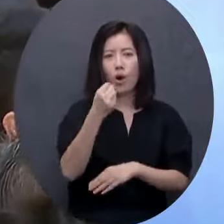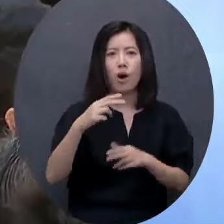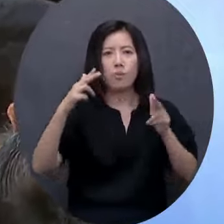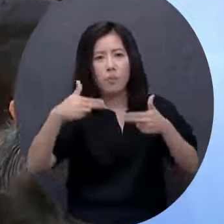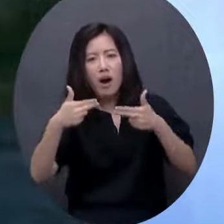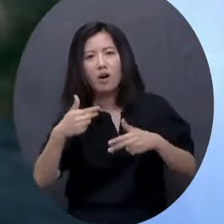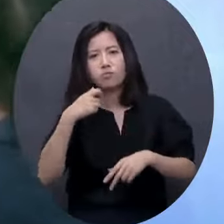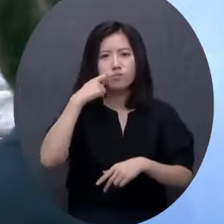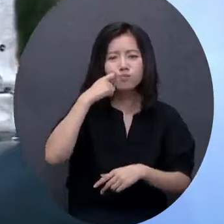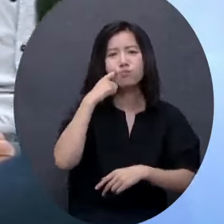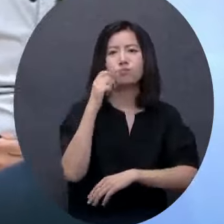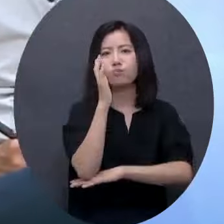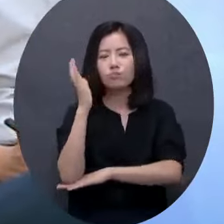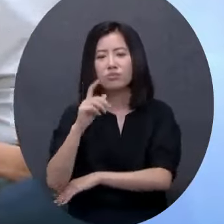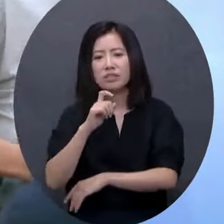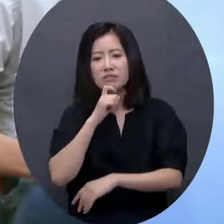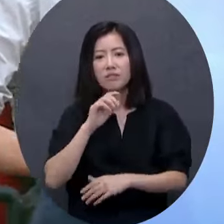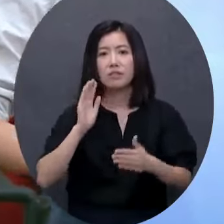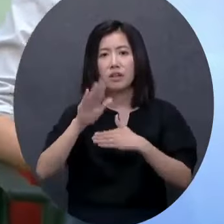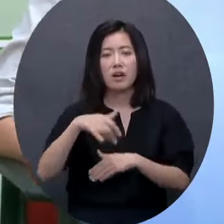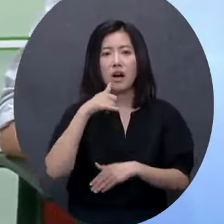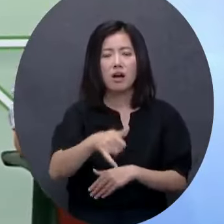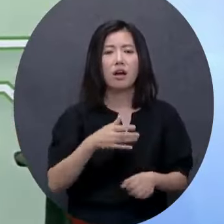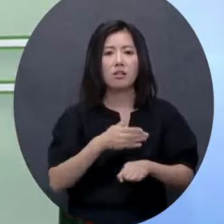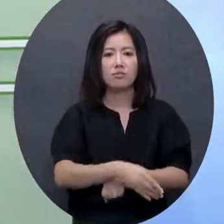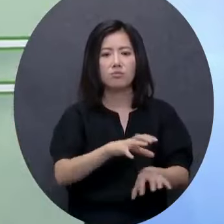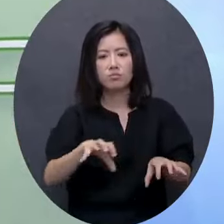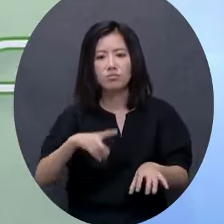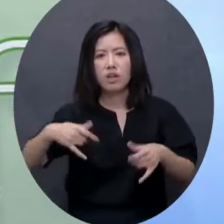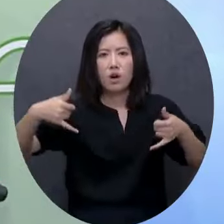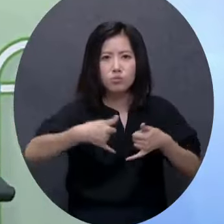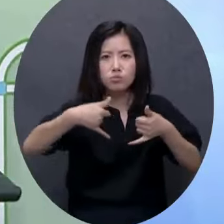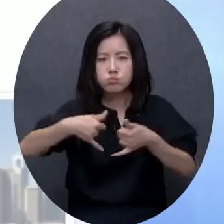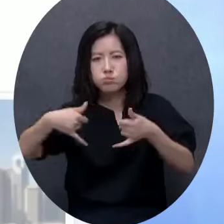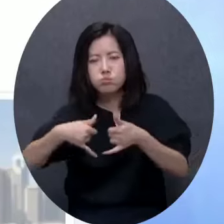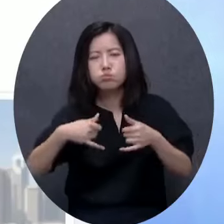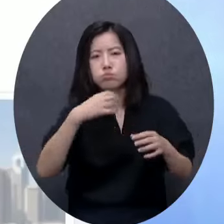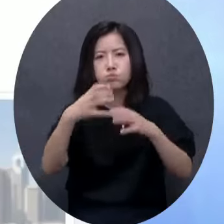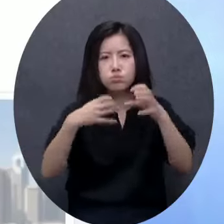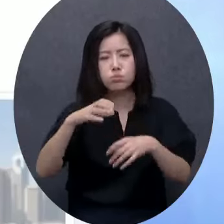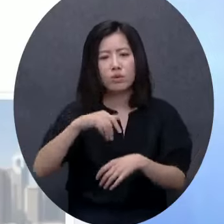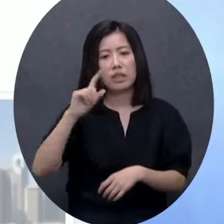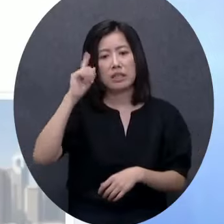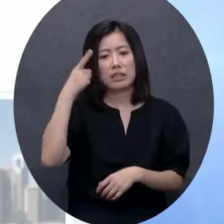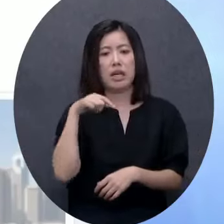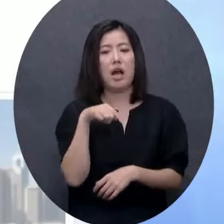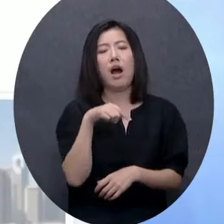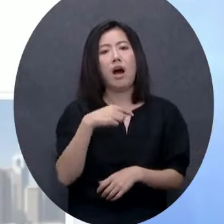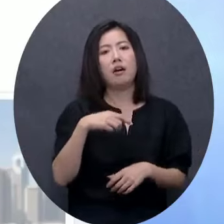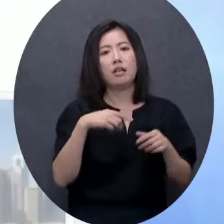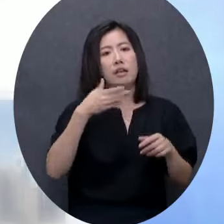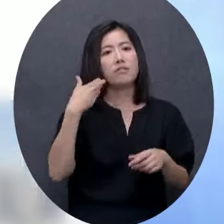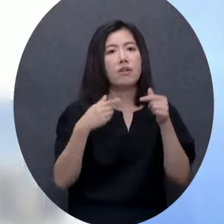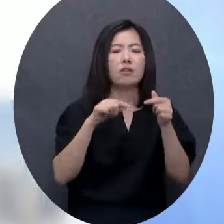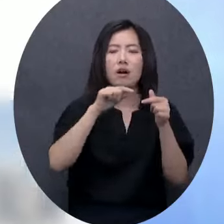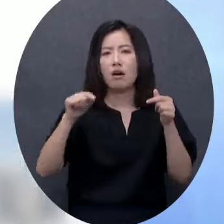詢會，跟住下來會走入社區，近距離同市民面對面交流。明天的地區諮詢會將會在早上10點